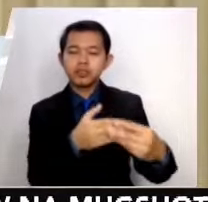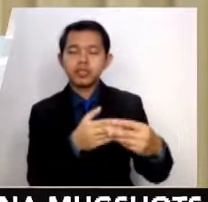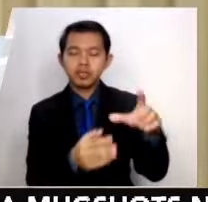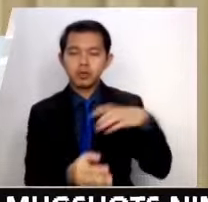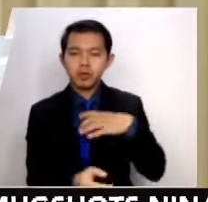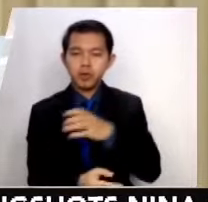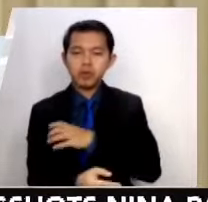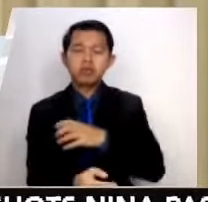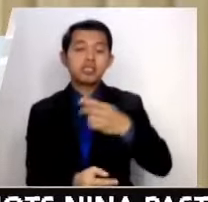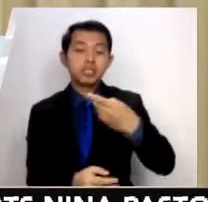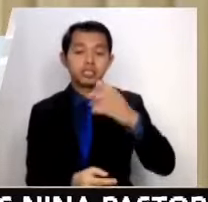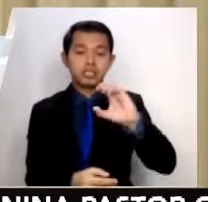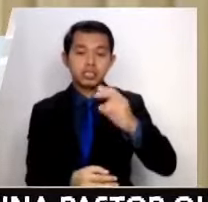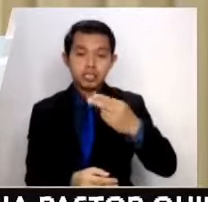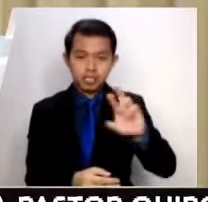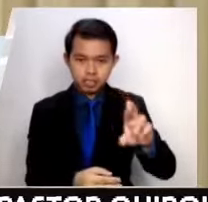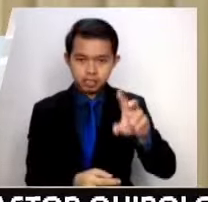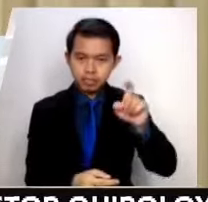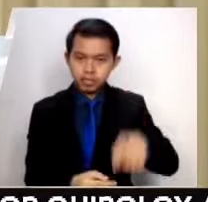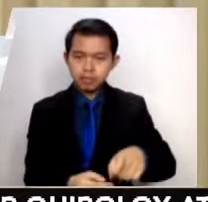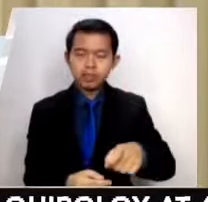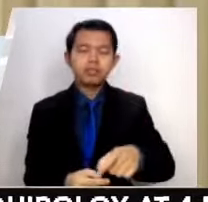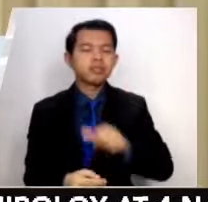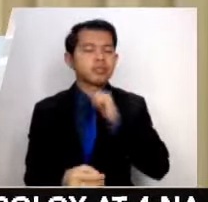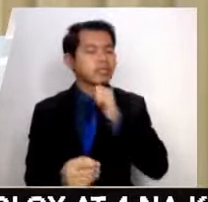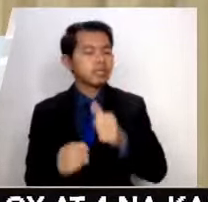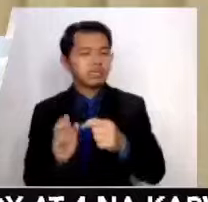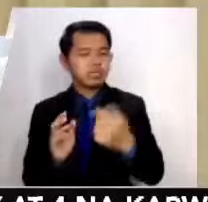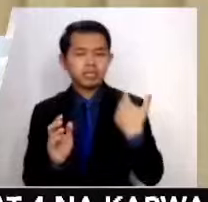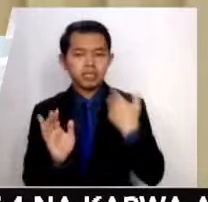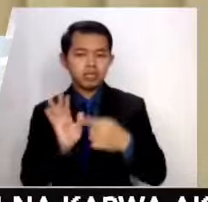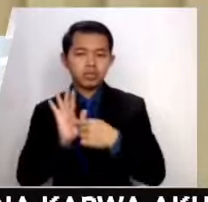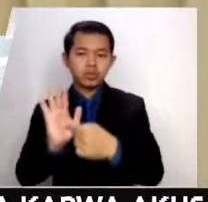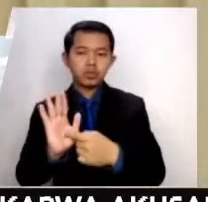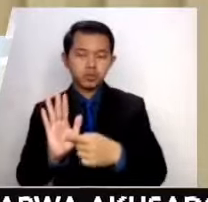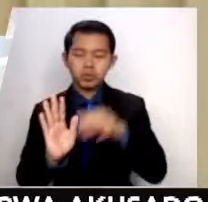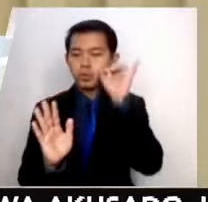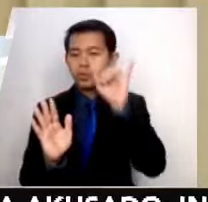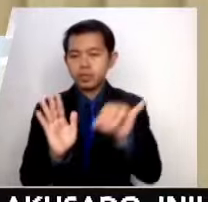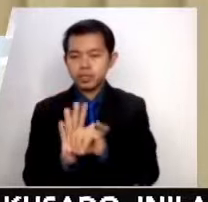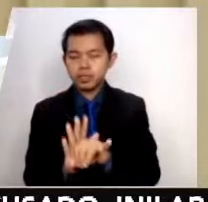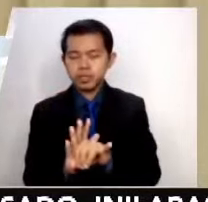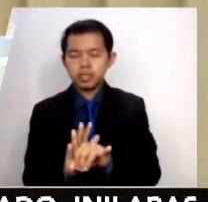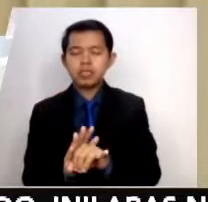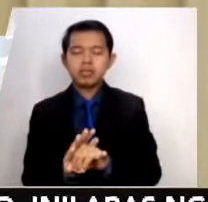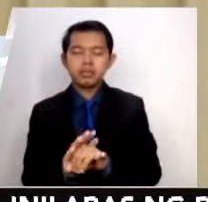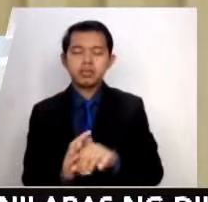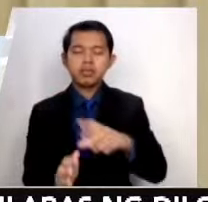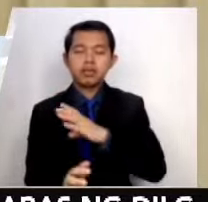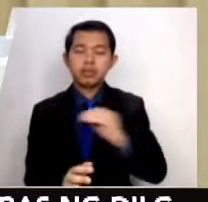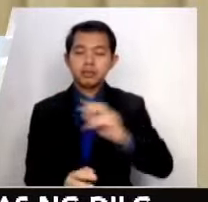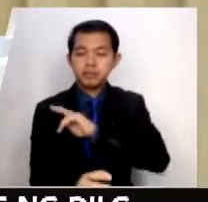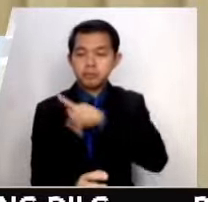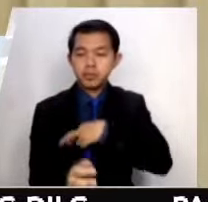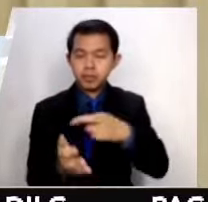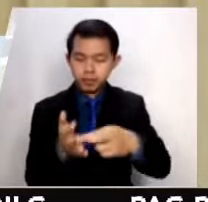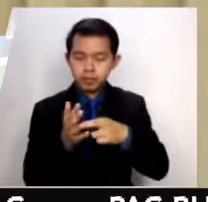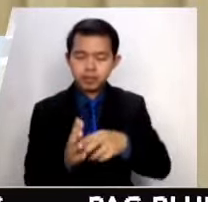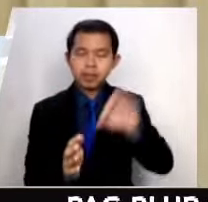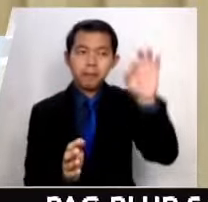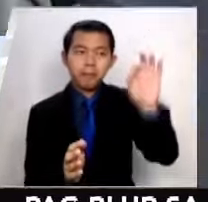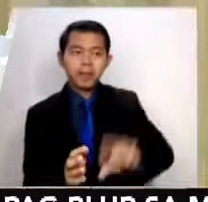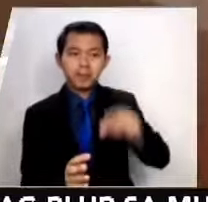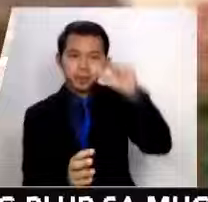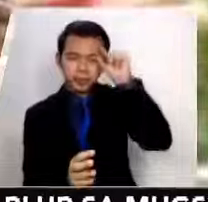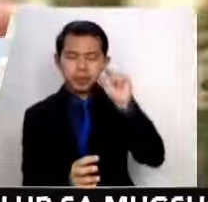we should not be exposing po yung kanilang pagkakakilanlang yun po ang personal na request po nang Pastor Kiboy at yung kanilang abogado